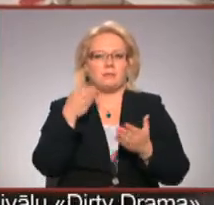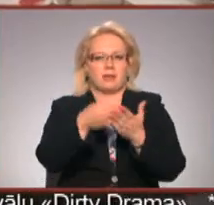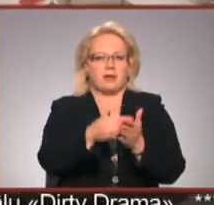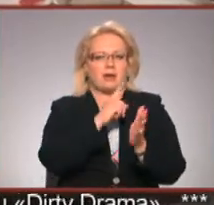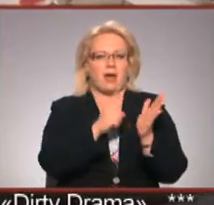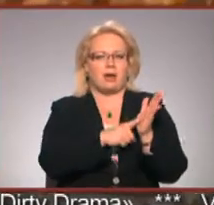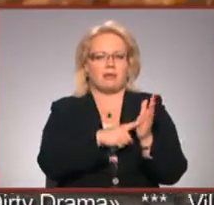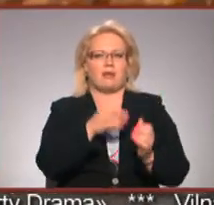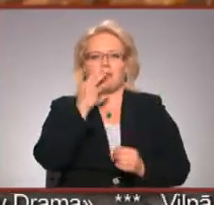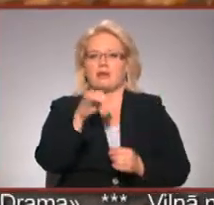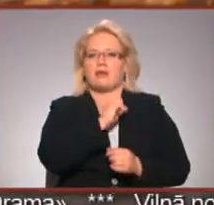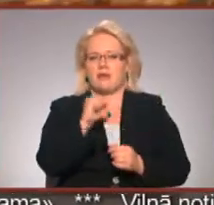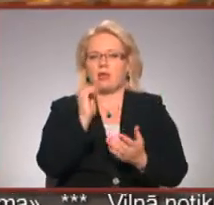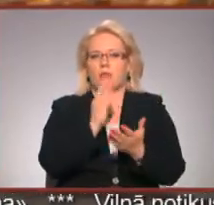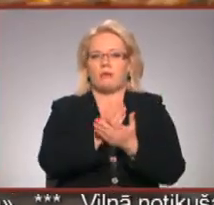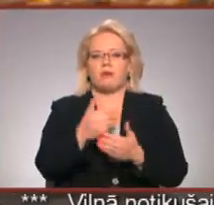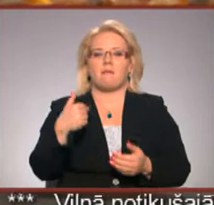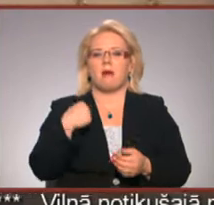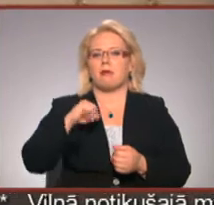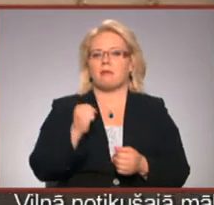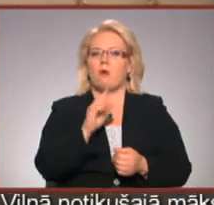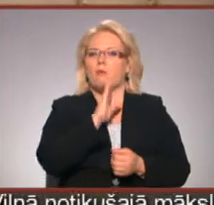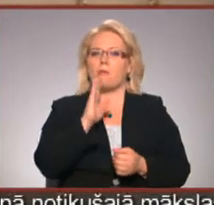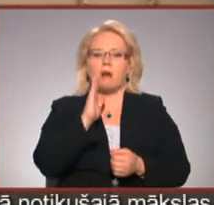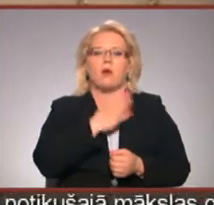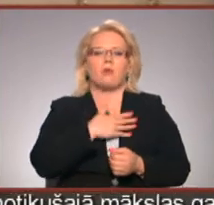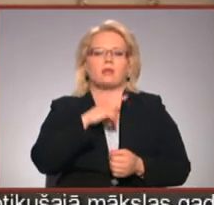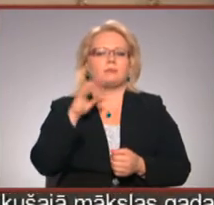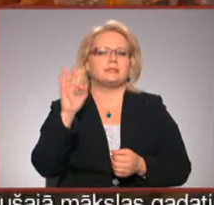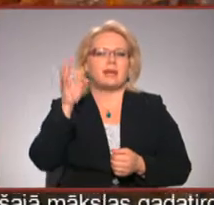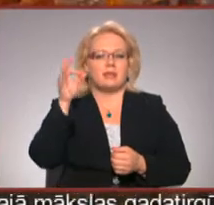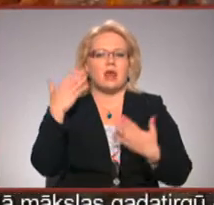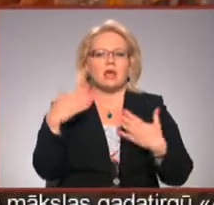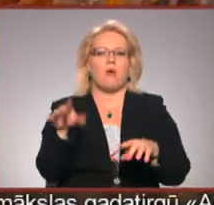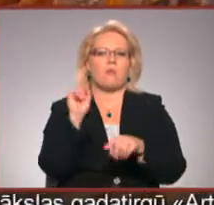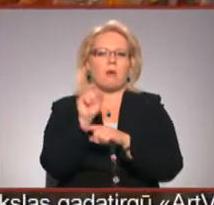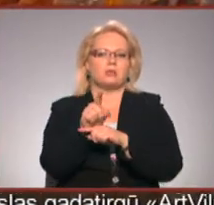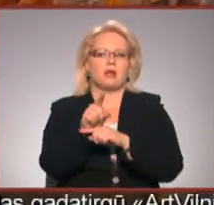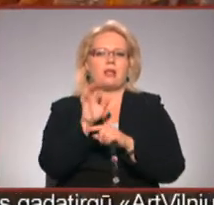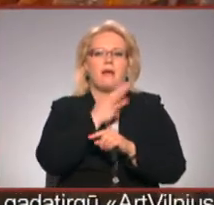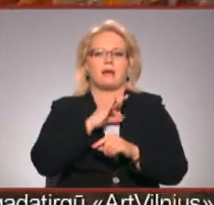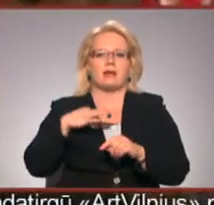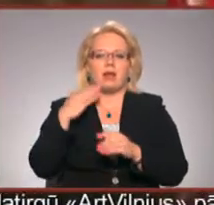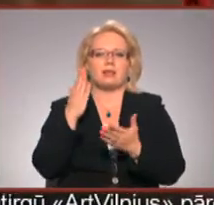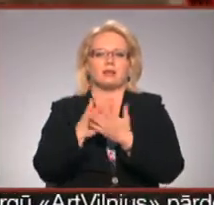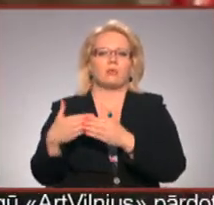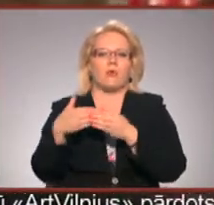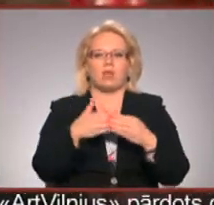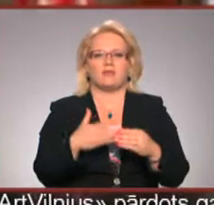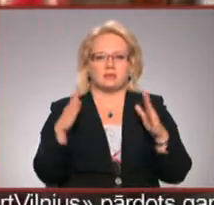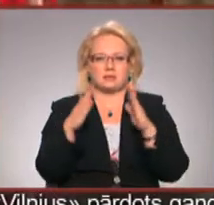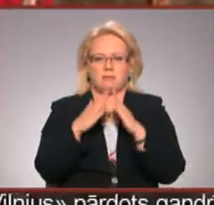iegādāties? Jā, noteikti. Manu draugu mammas ļoti grib dzintaru un jau ir pasūtījušas, lai krēlas tiktu atvestas